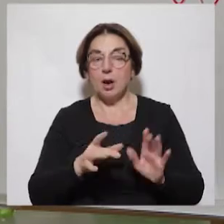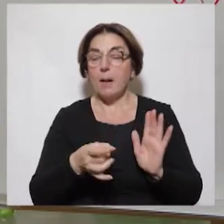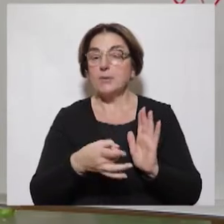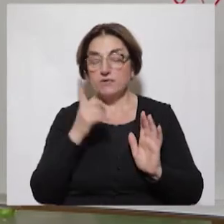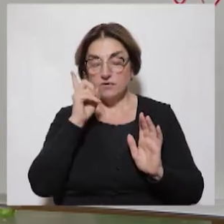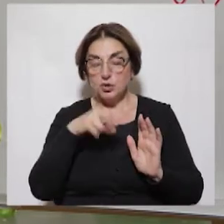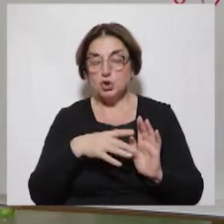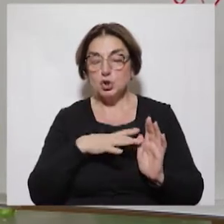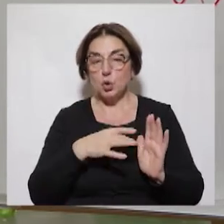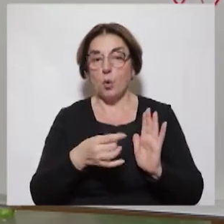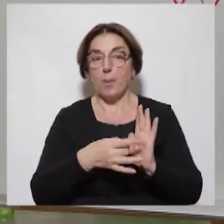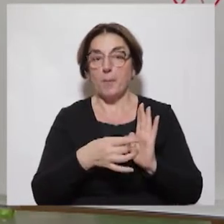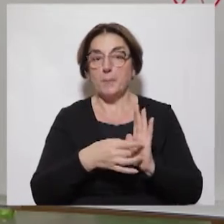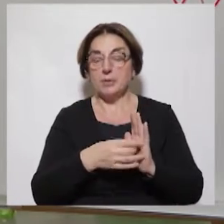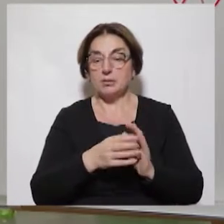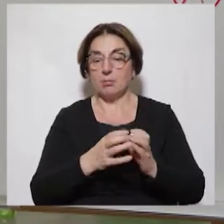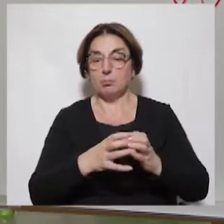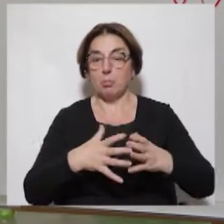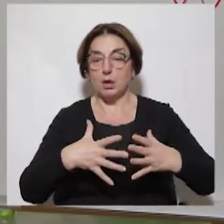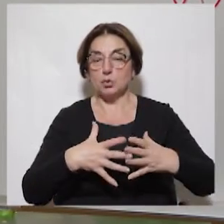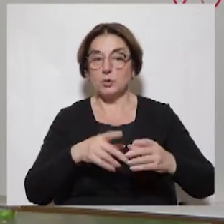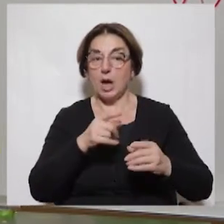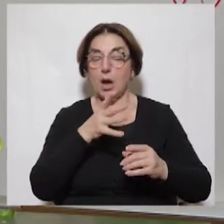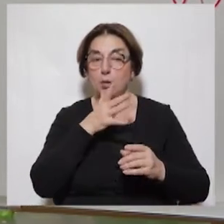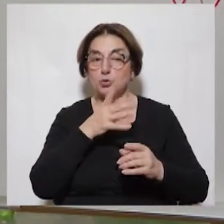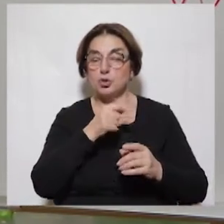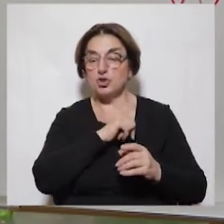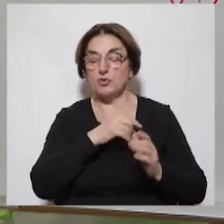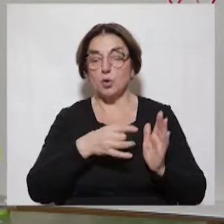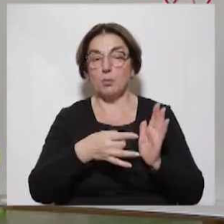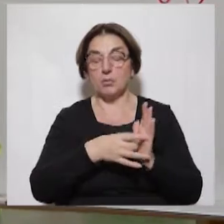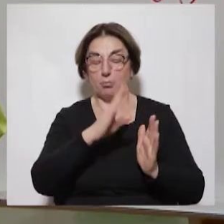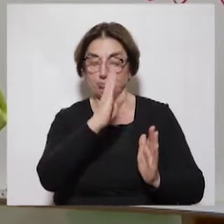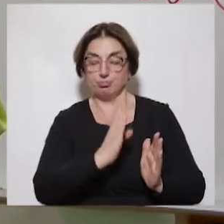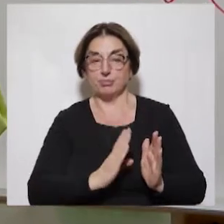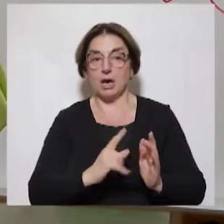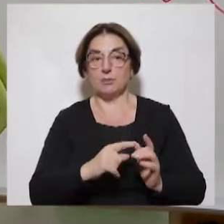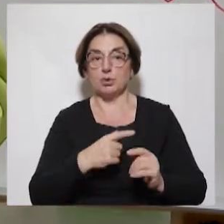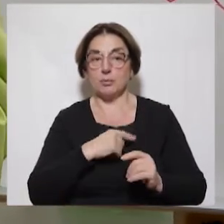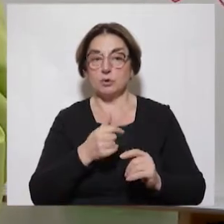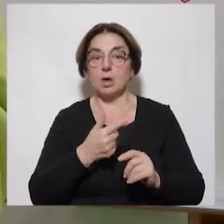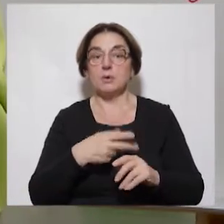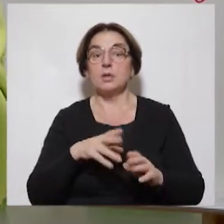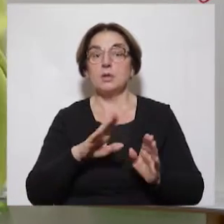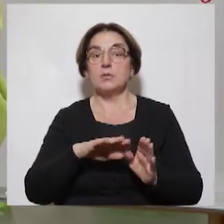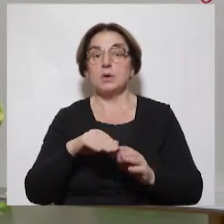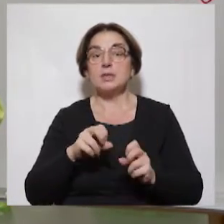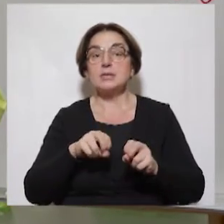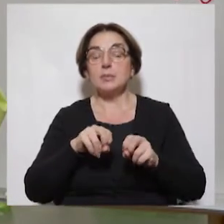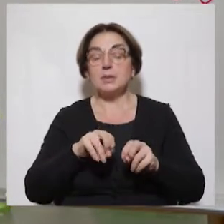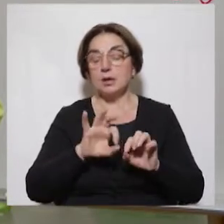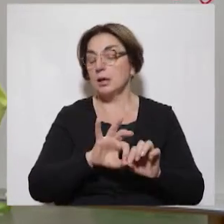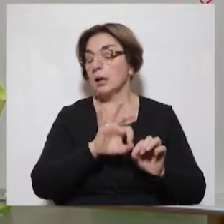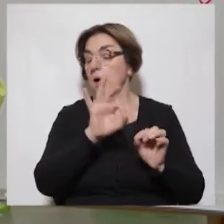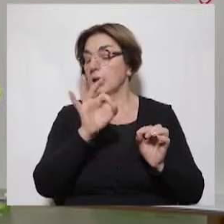მინა ფართოვდება და არ მოხდეს გაბზარვა ჩვენს მიერ გამოყენებული ხელსაწყოების. შემდეგ ეტაპზე მე მჭირდება